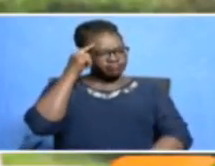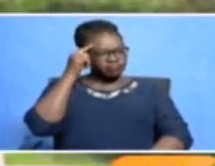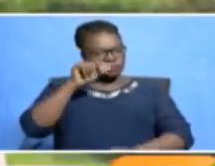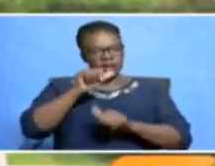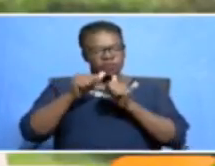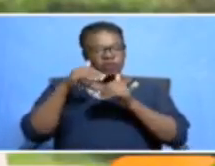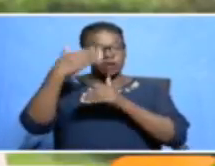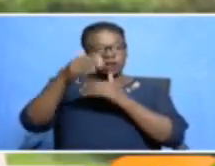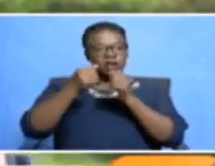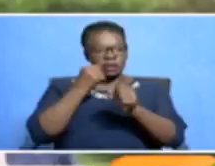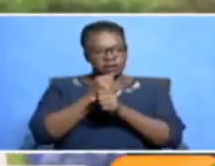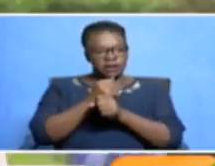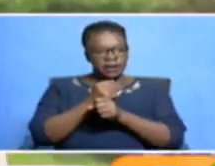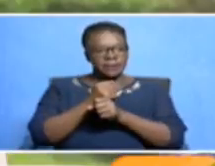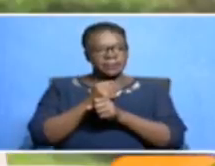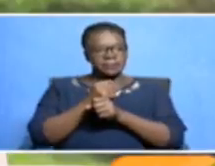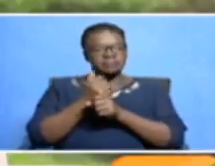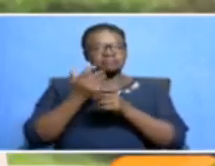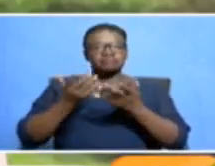year,